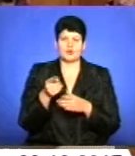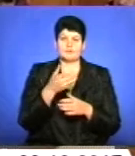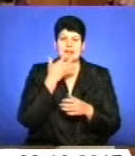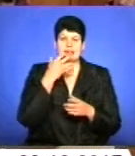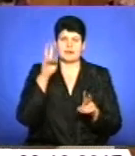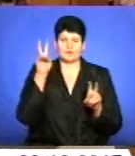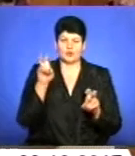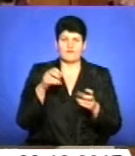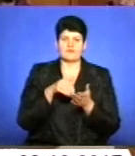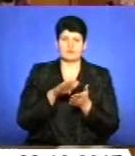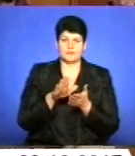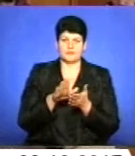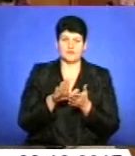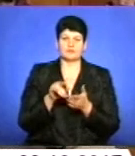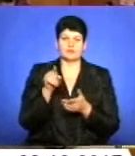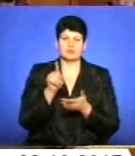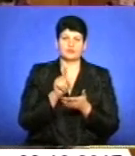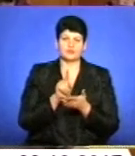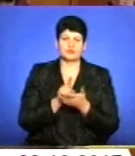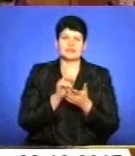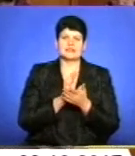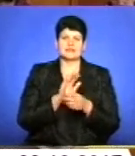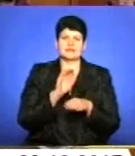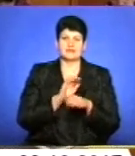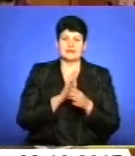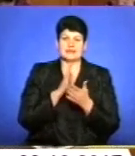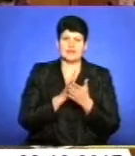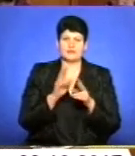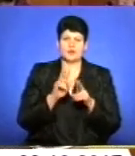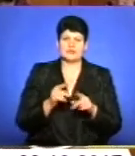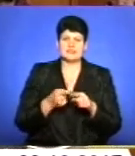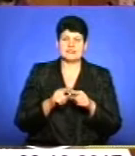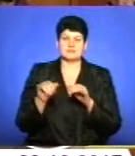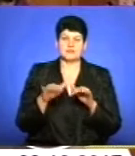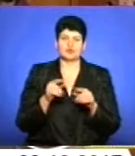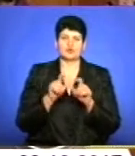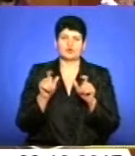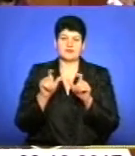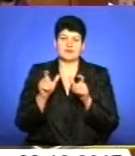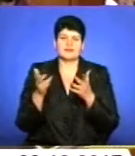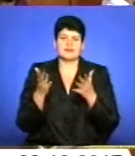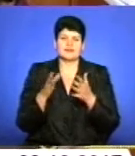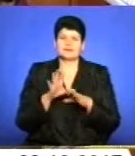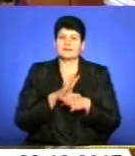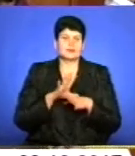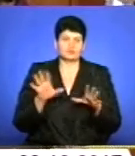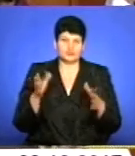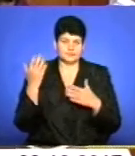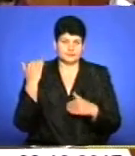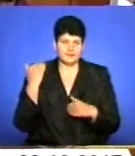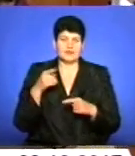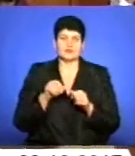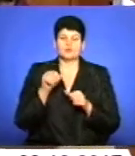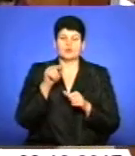екології було зобов'язане враховувати не лише формальний факт наявності розгляду судами справ щодо об'єктів, який в принципі був відсутній, але окрім того,